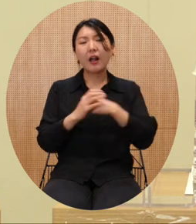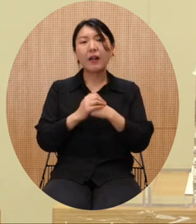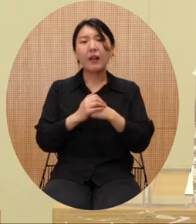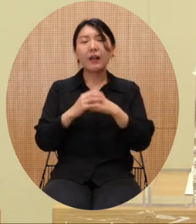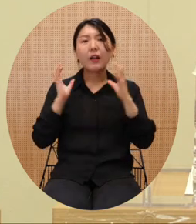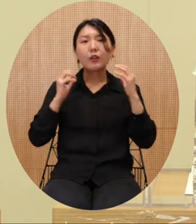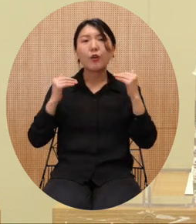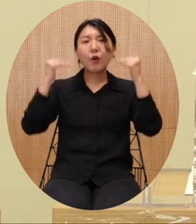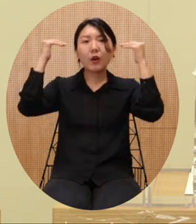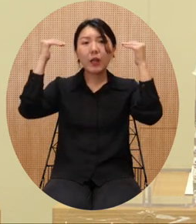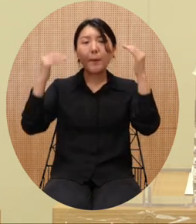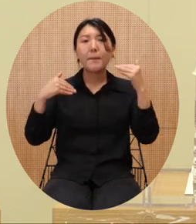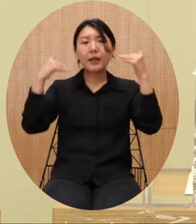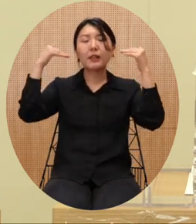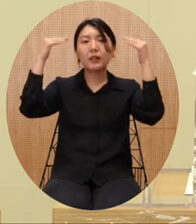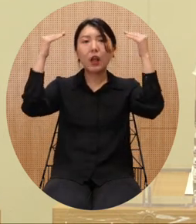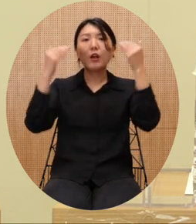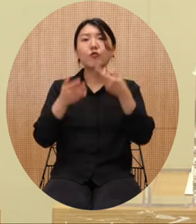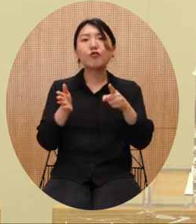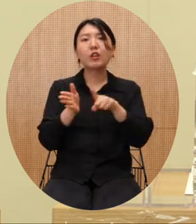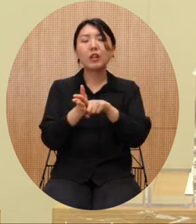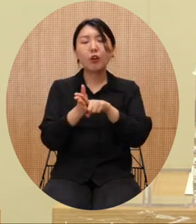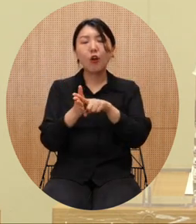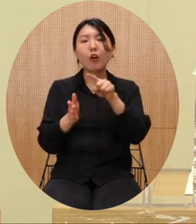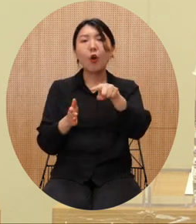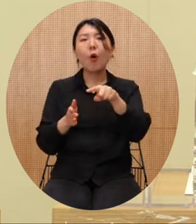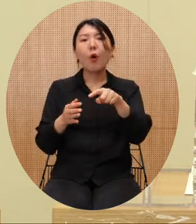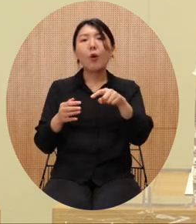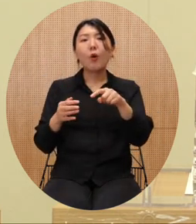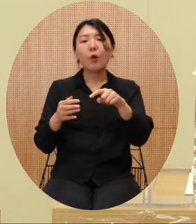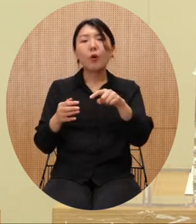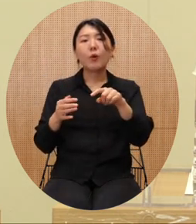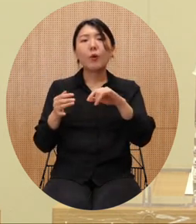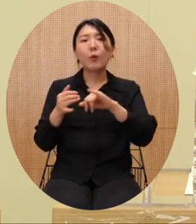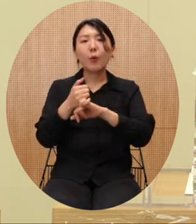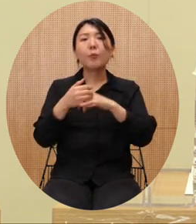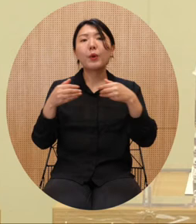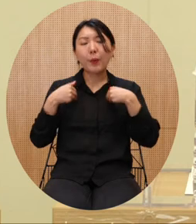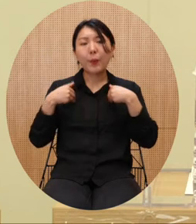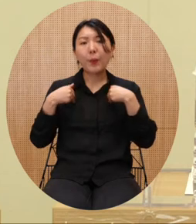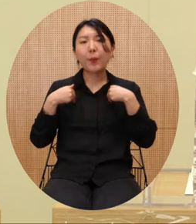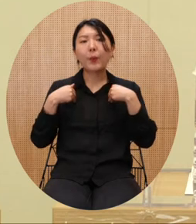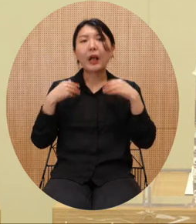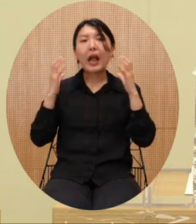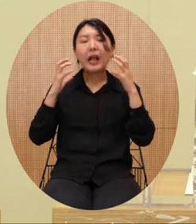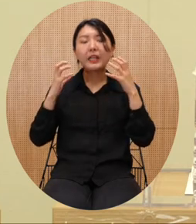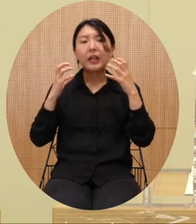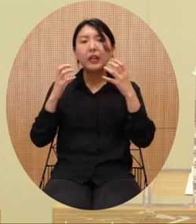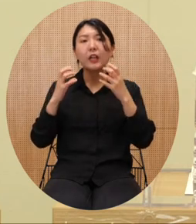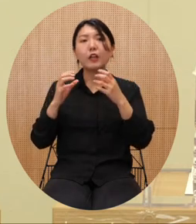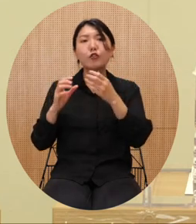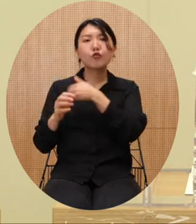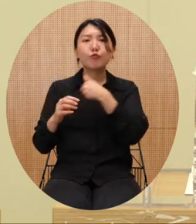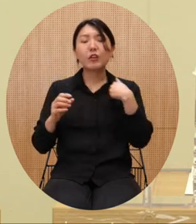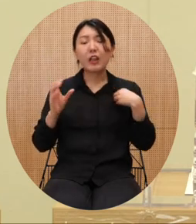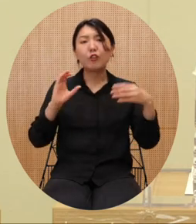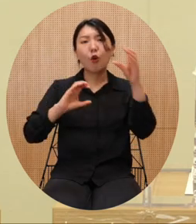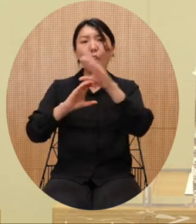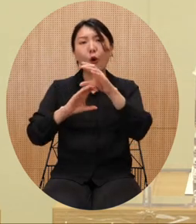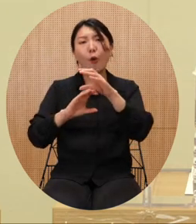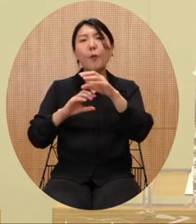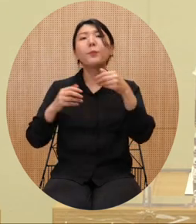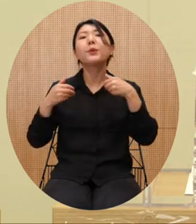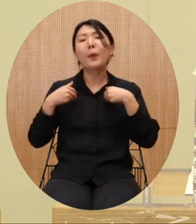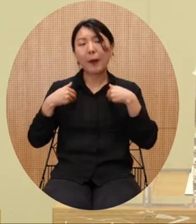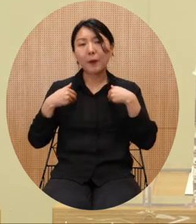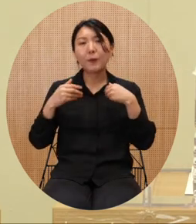아동의 건강한 발달을 위해서 침실분리 기준이 적용 가능하면서도 주거욕구 상정 시 아동한테는 충분한 가산점을 줄 필요가 있고